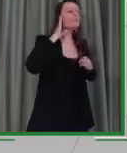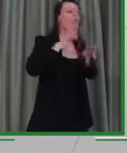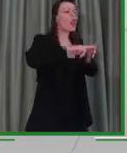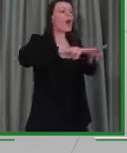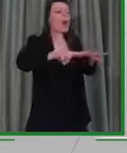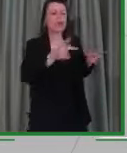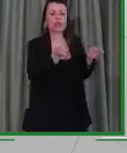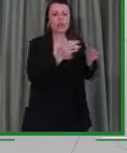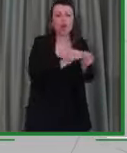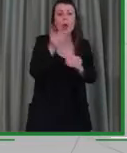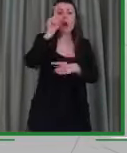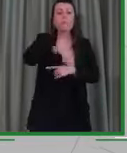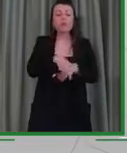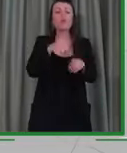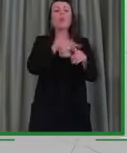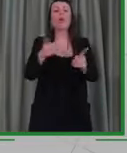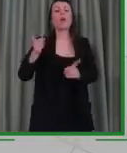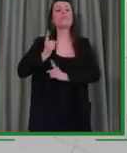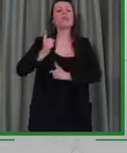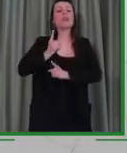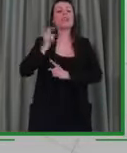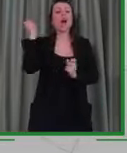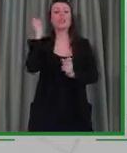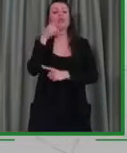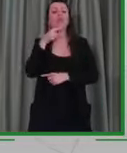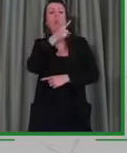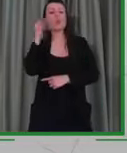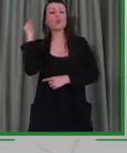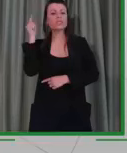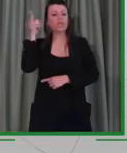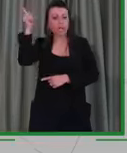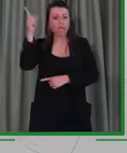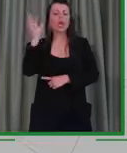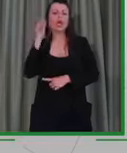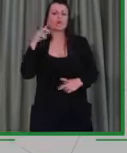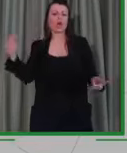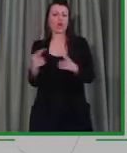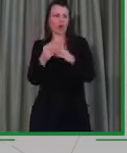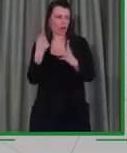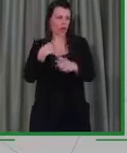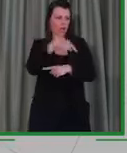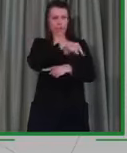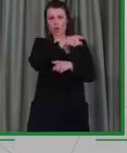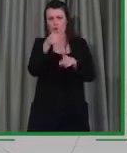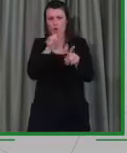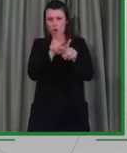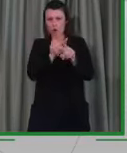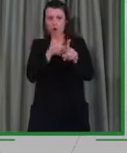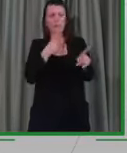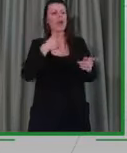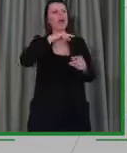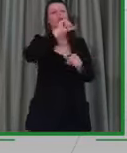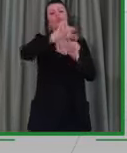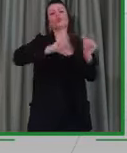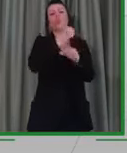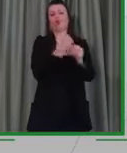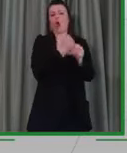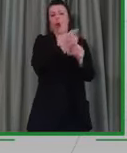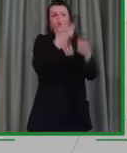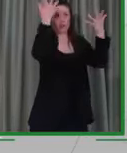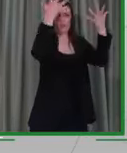militari russi li ho incontrati di un contratti mentre si stavano svestendo dopo il loro turno di lavoro con un interprete